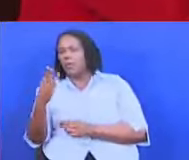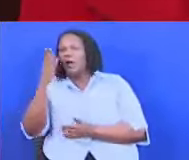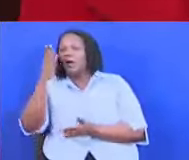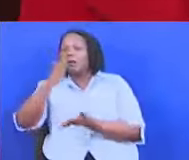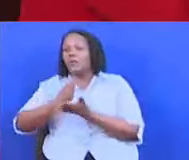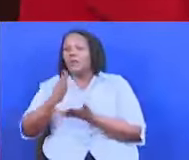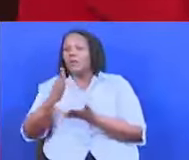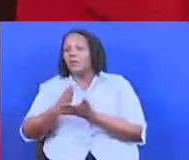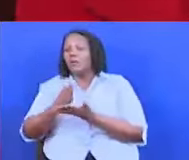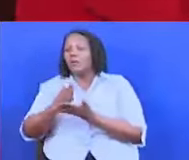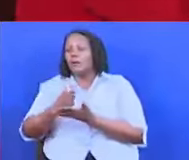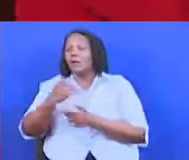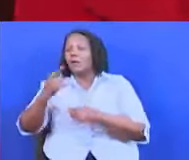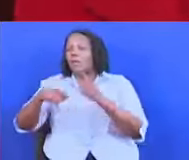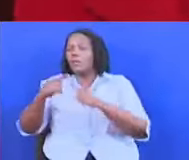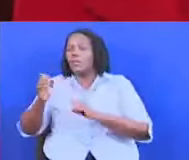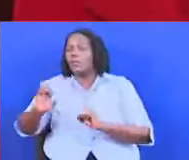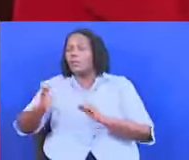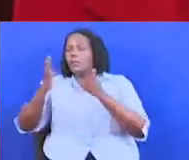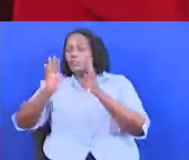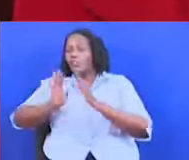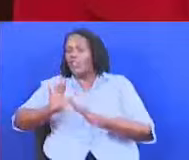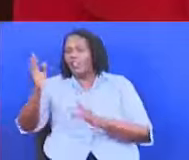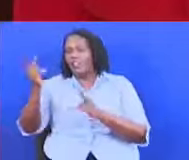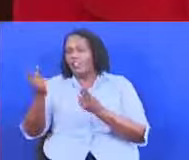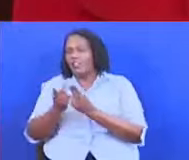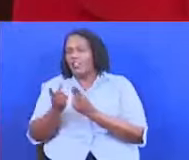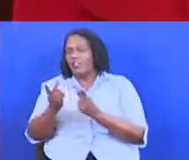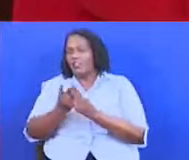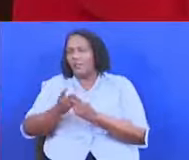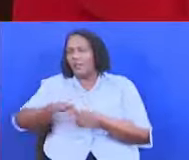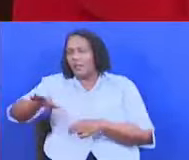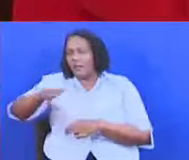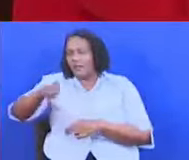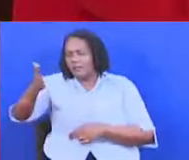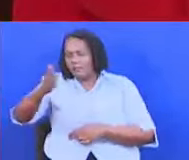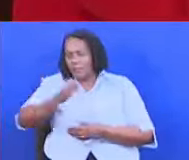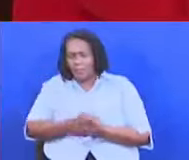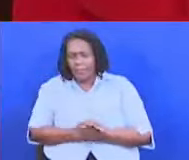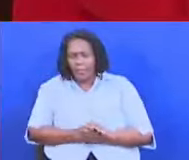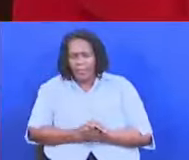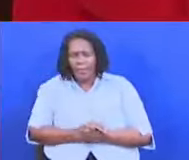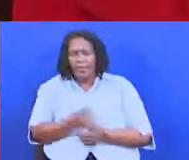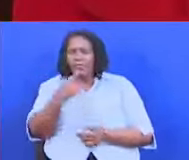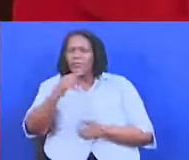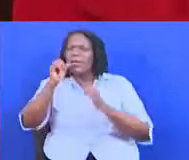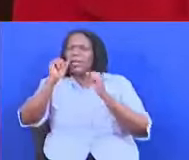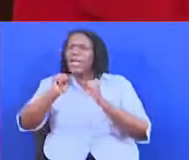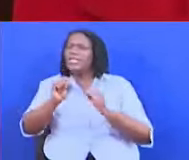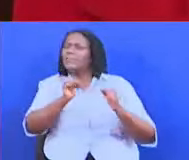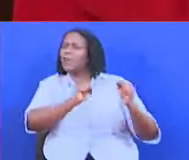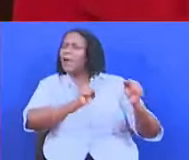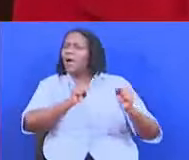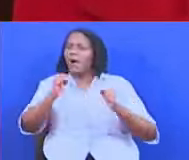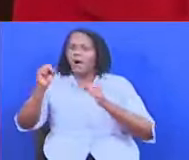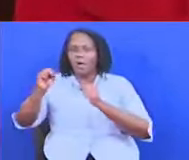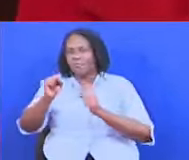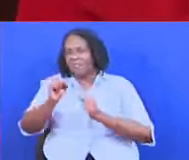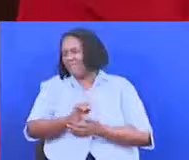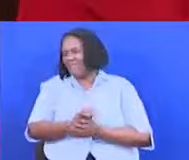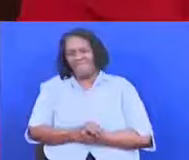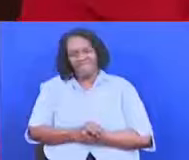maisha mazuri kwa kutumia ardhi yake. Tusijikite katika kuwaondoa